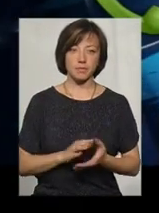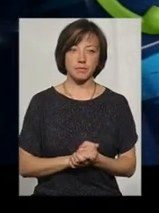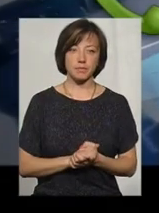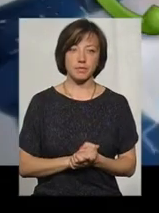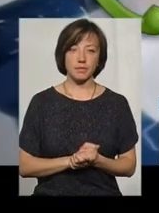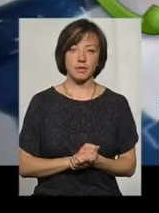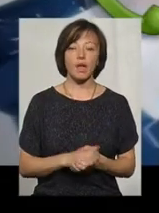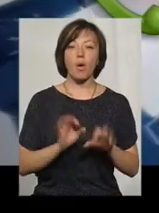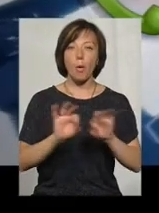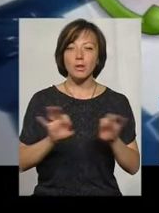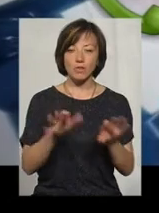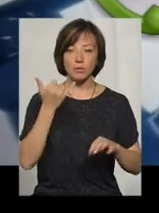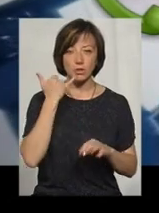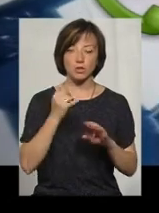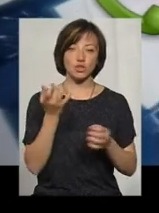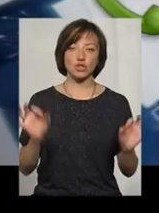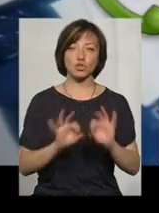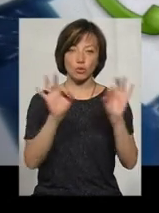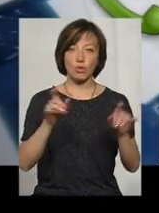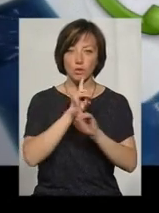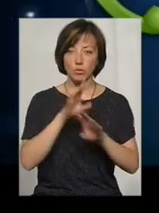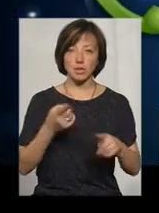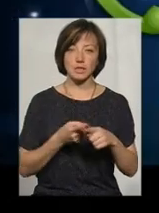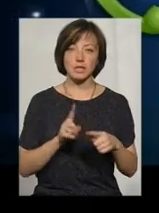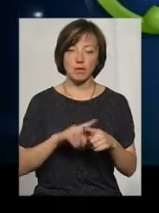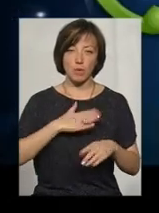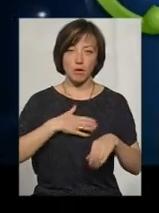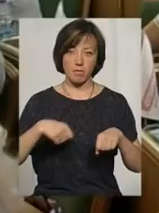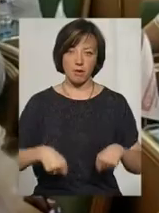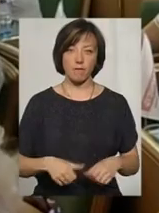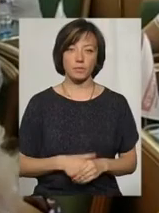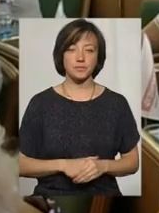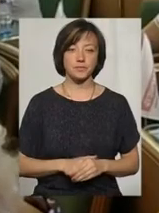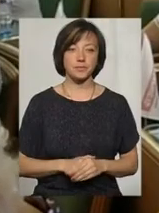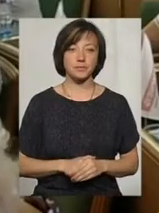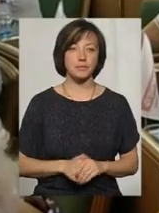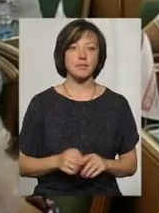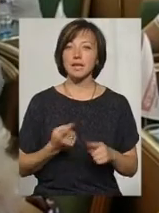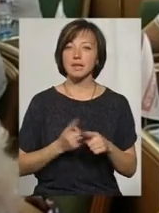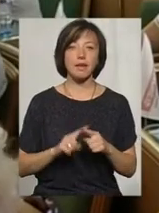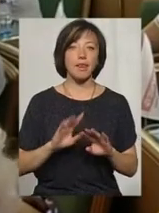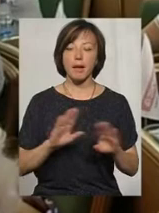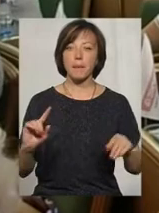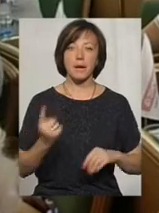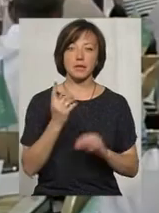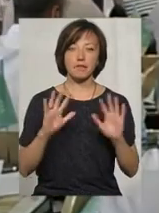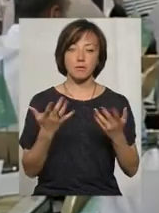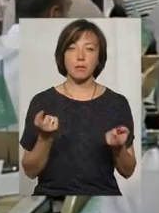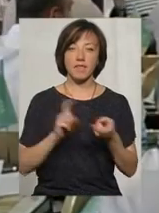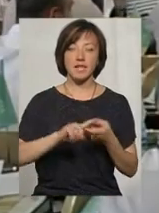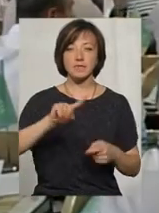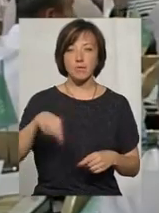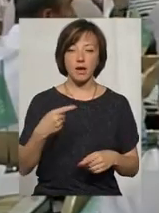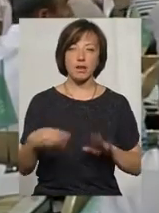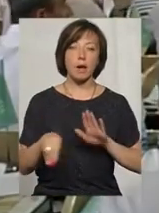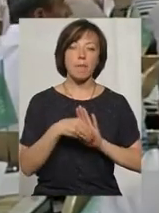вам сказала, коментувати я по телефону більше нічого не буду. Це нормально і це моє право. Це вже не перший випадок, пов'язаний із вимаганням